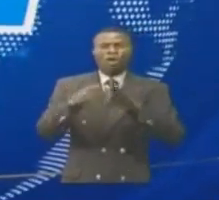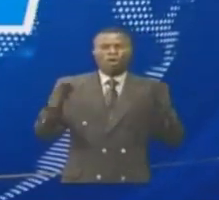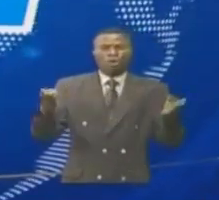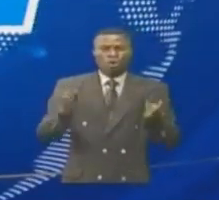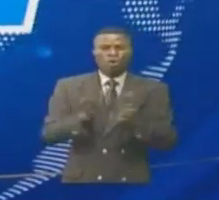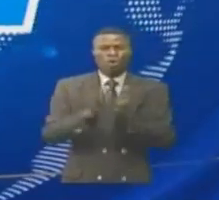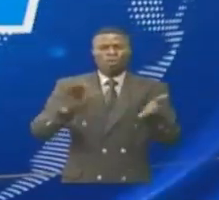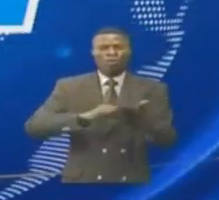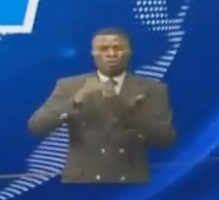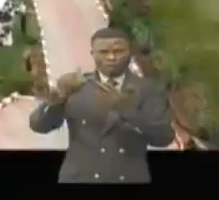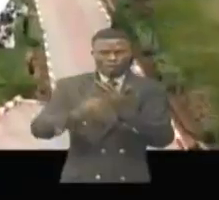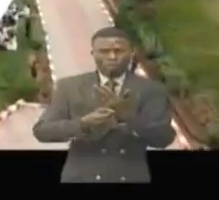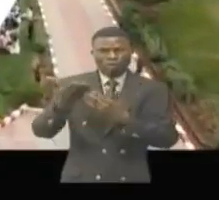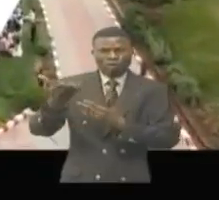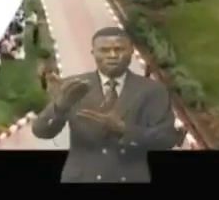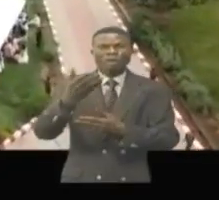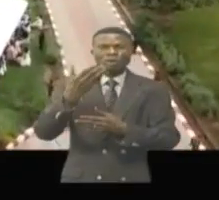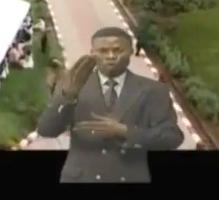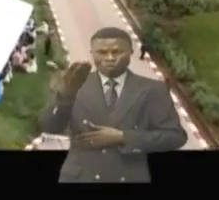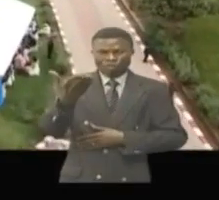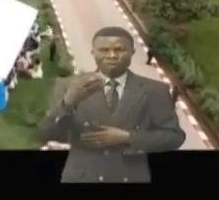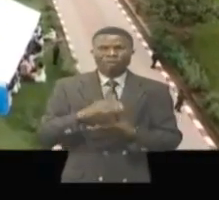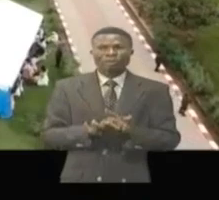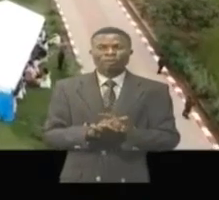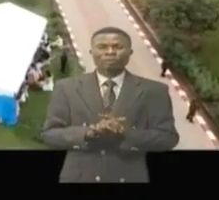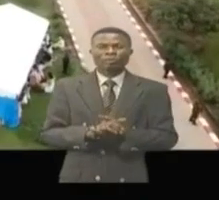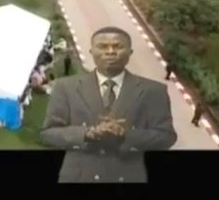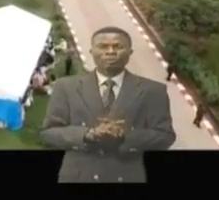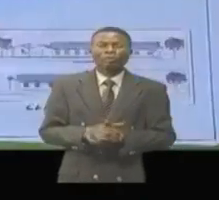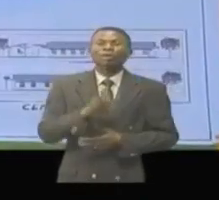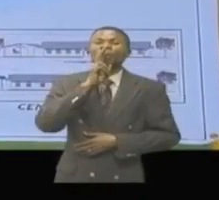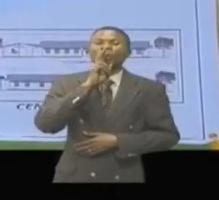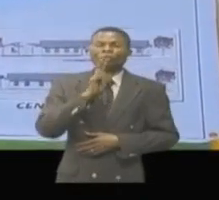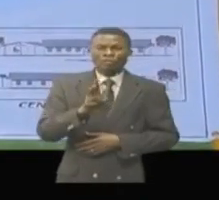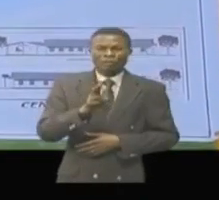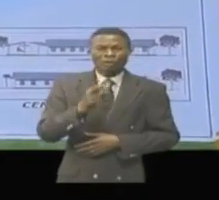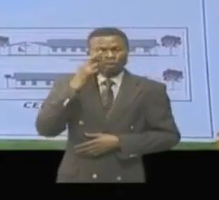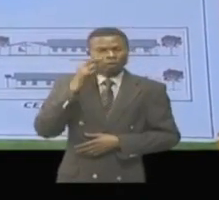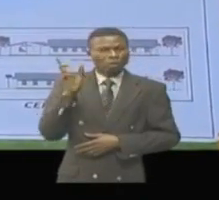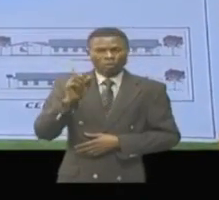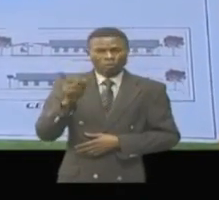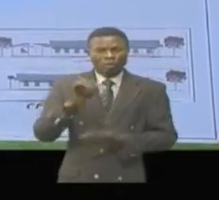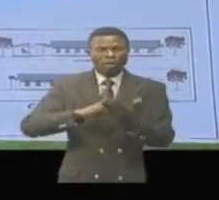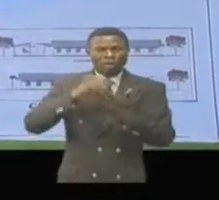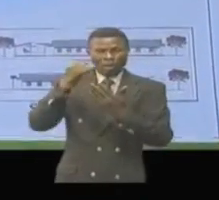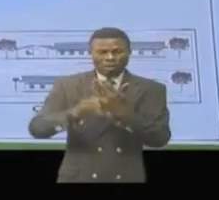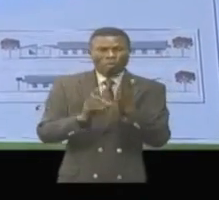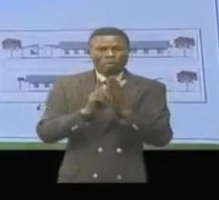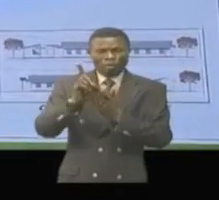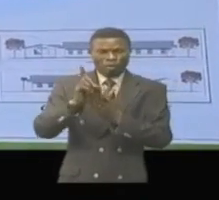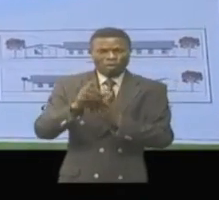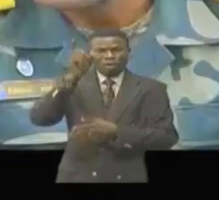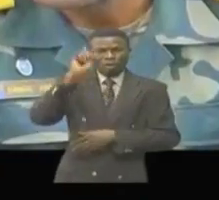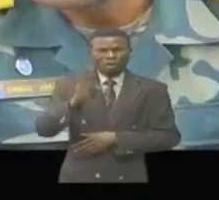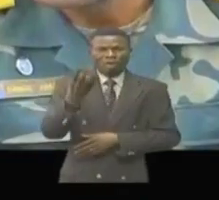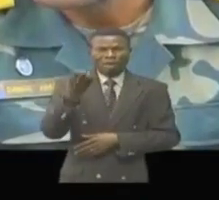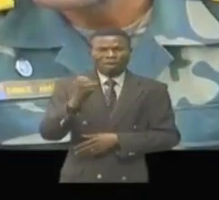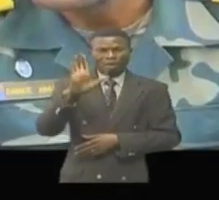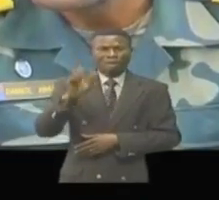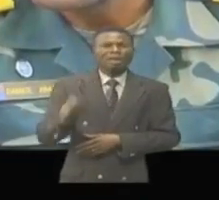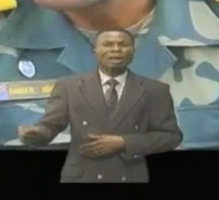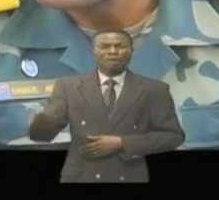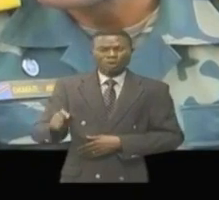ce projet. Annie Malaka. Mais plutôt une réalité, le projet de développement local de 145